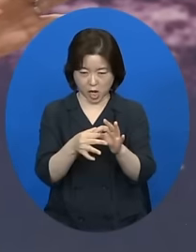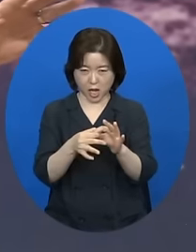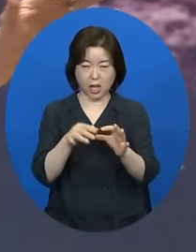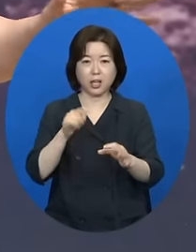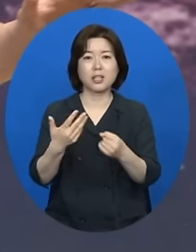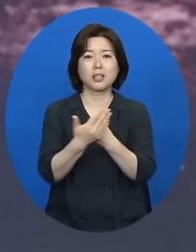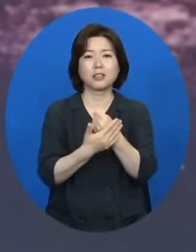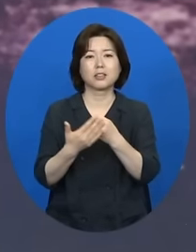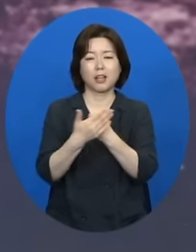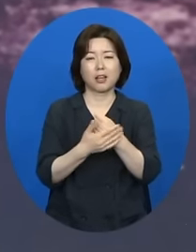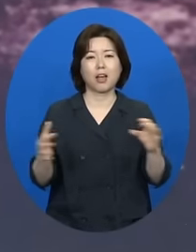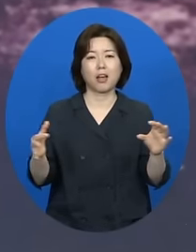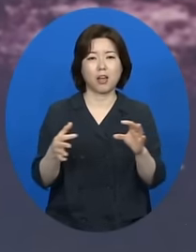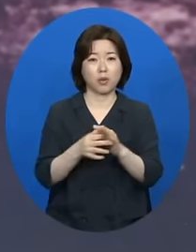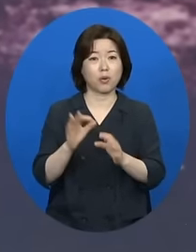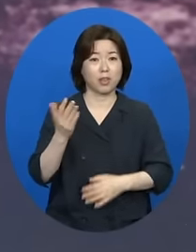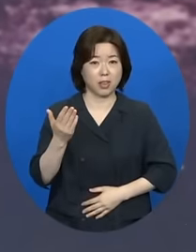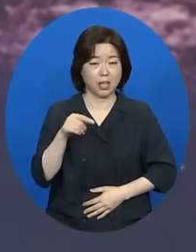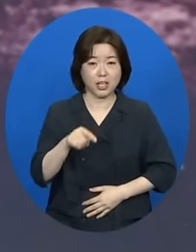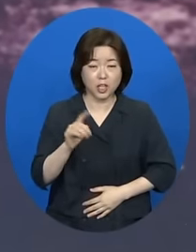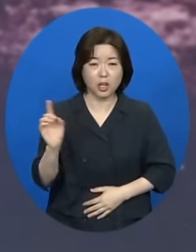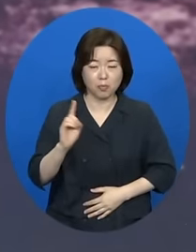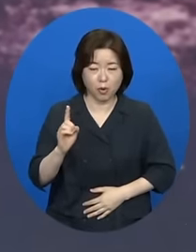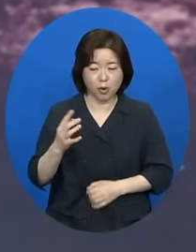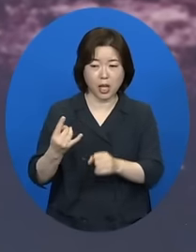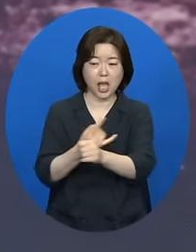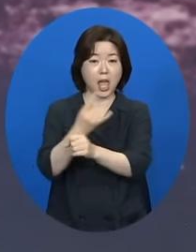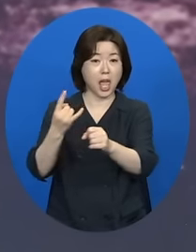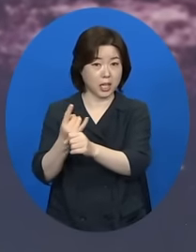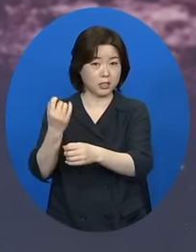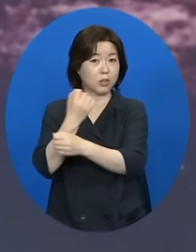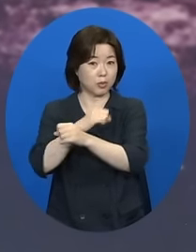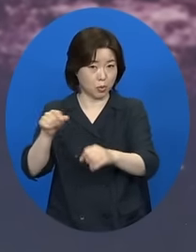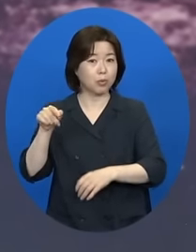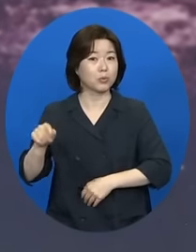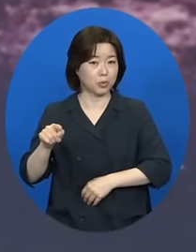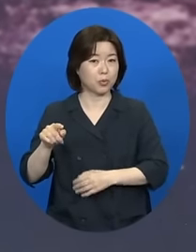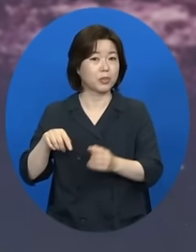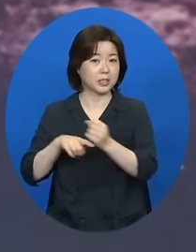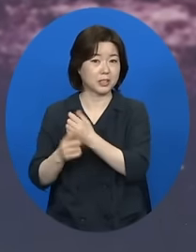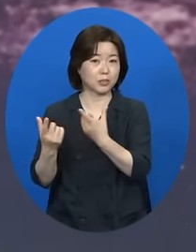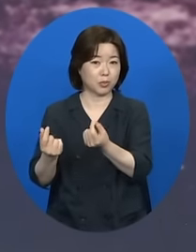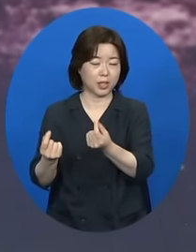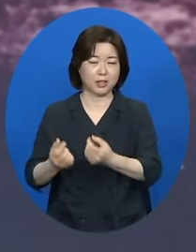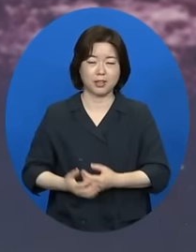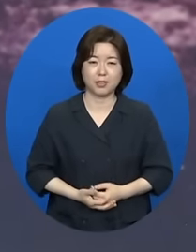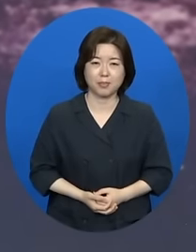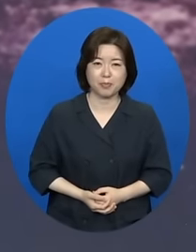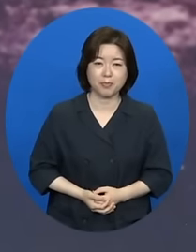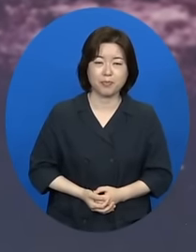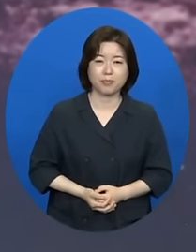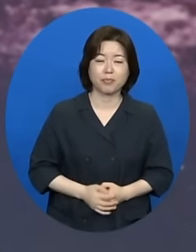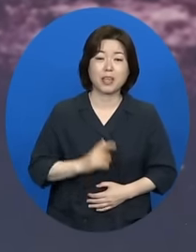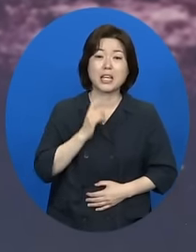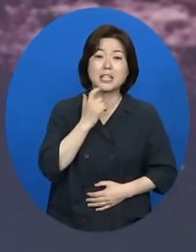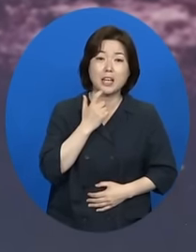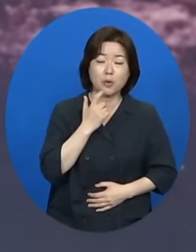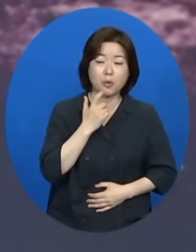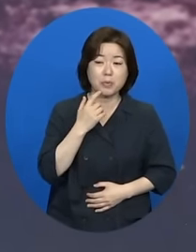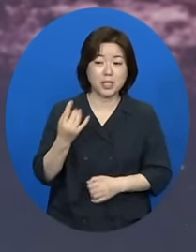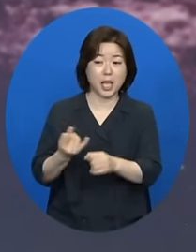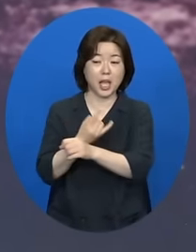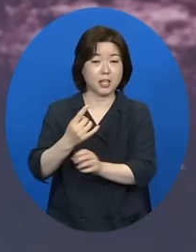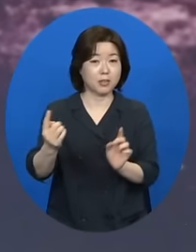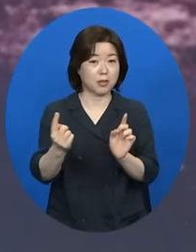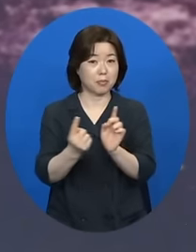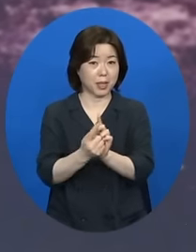은혜로 이어진다는 것이죠. 그건 바로 에서의 용서입니다. 자, 여러분, 이 이제 야곱이 에서를 만나러